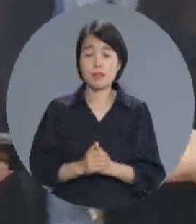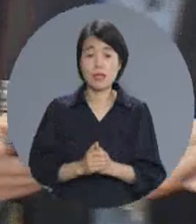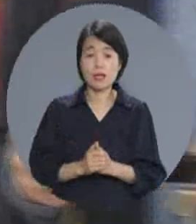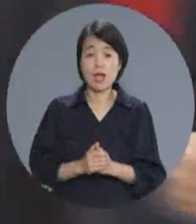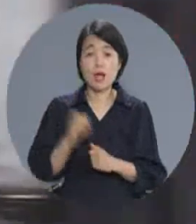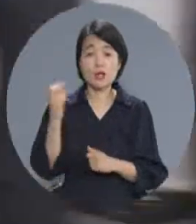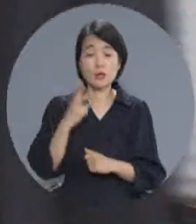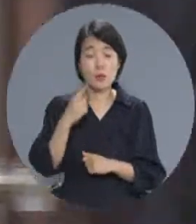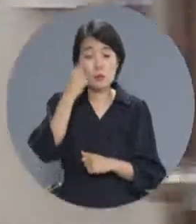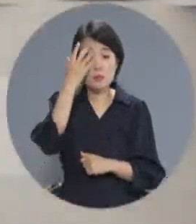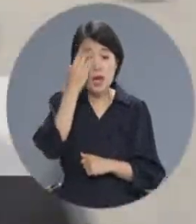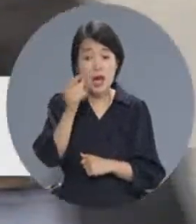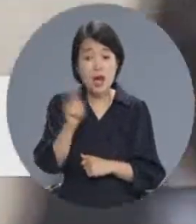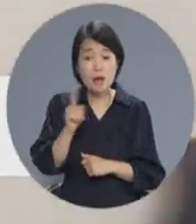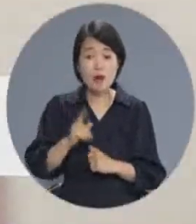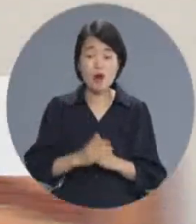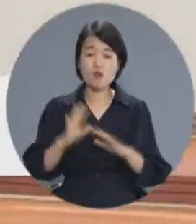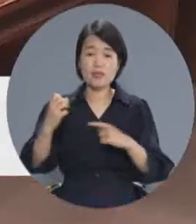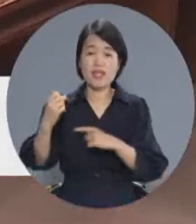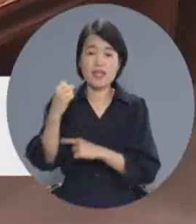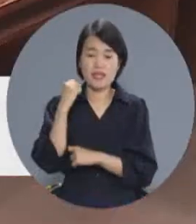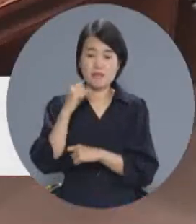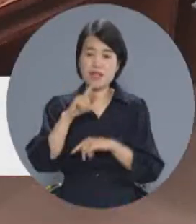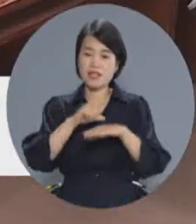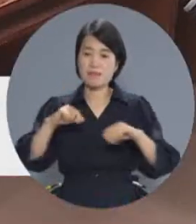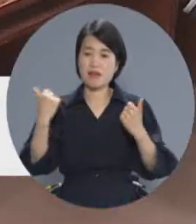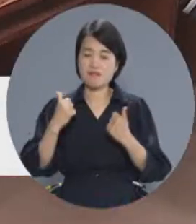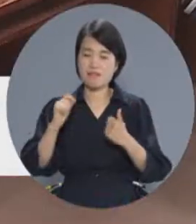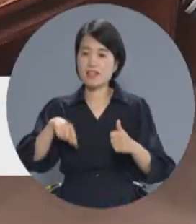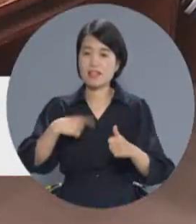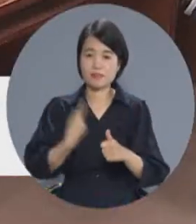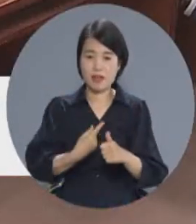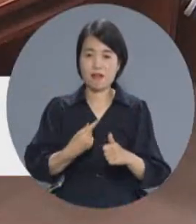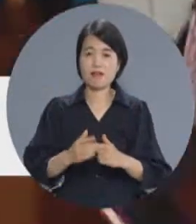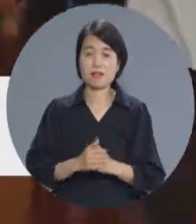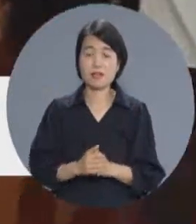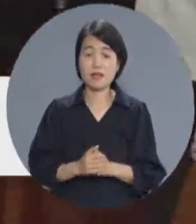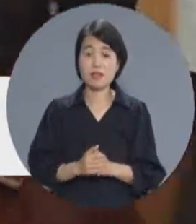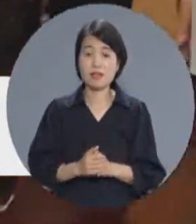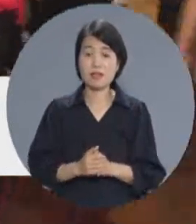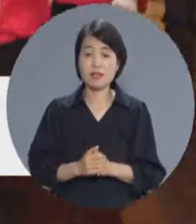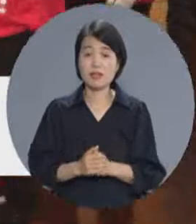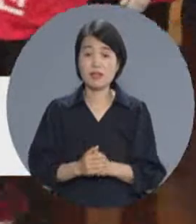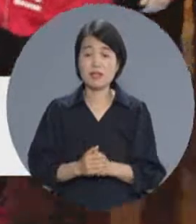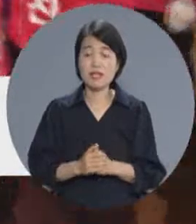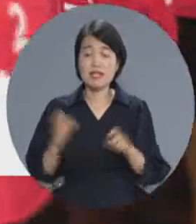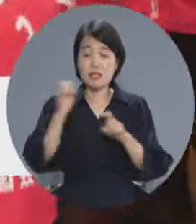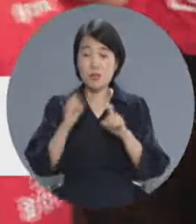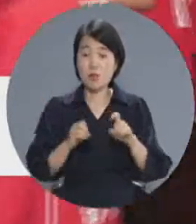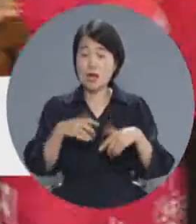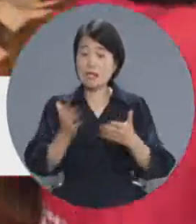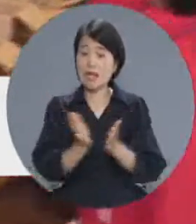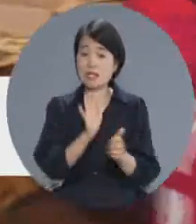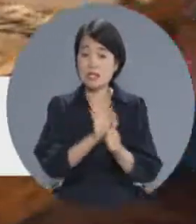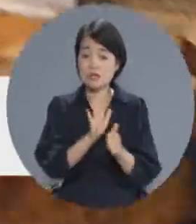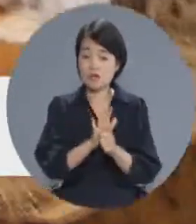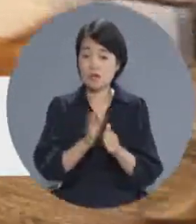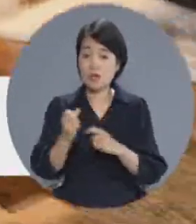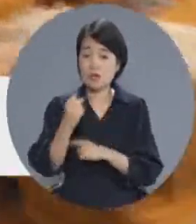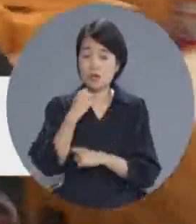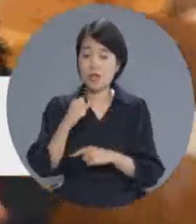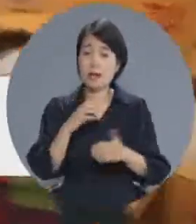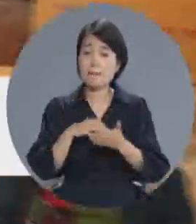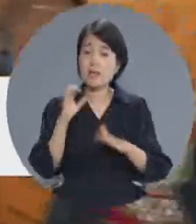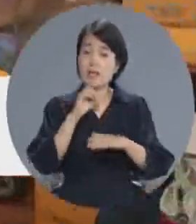또 눈여겨 볼 것은 국민의 힘에 지방의회 입소 입니다 10% 때 정당 지지율은